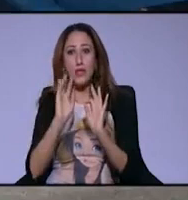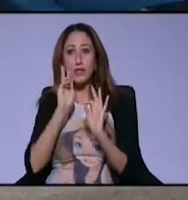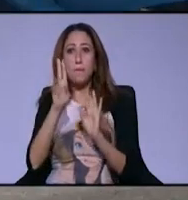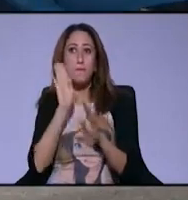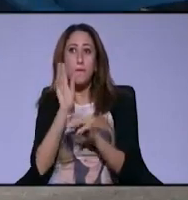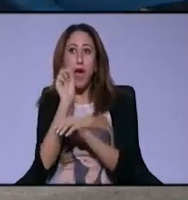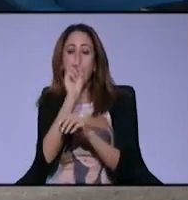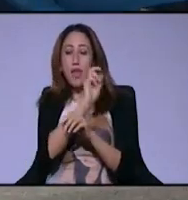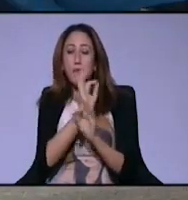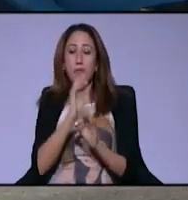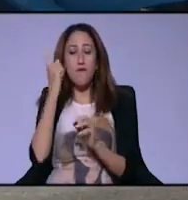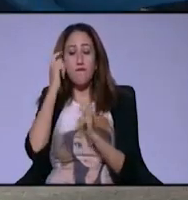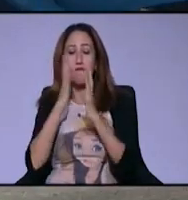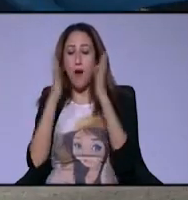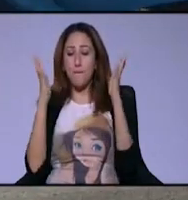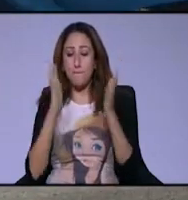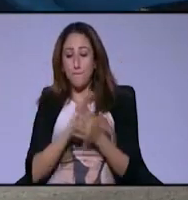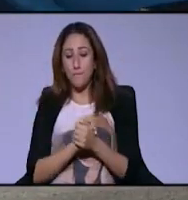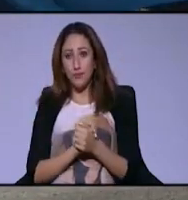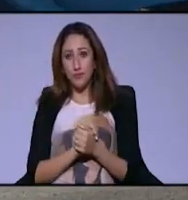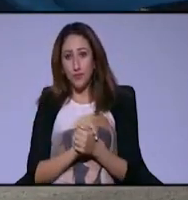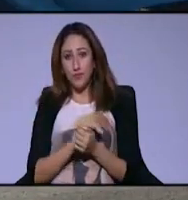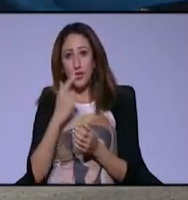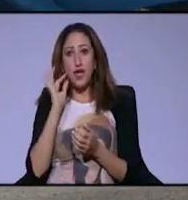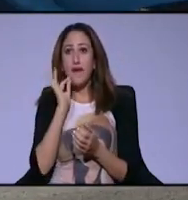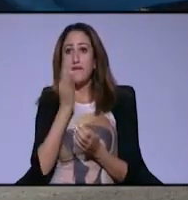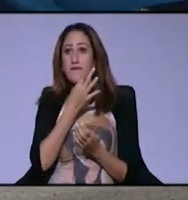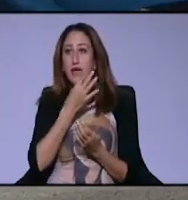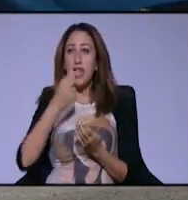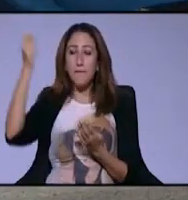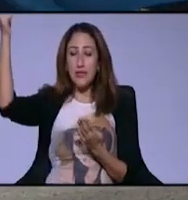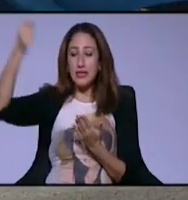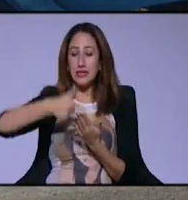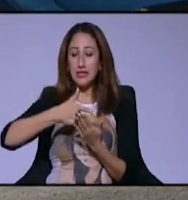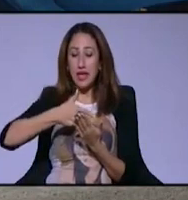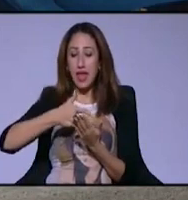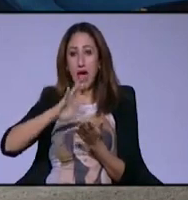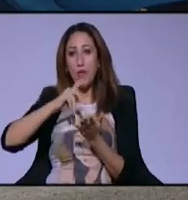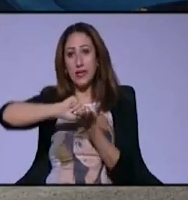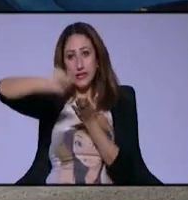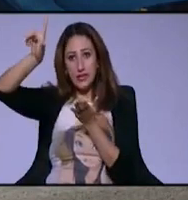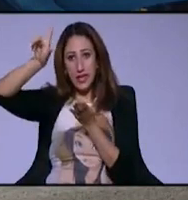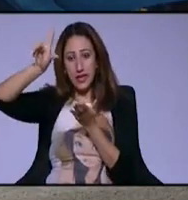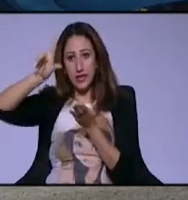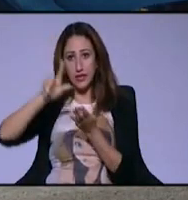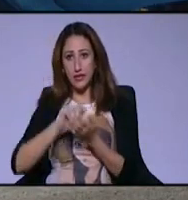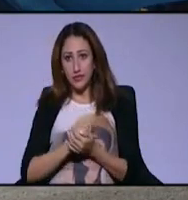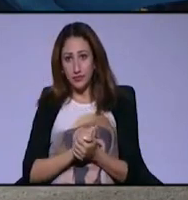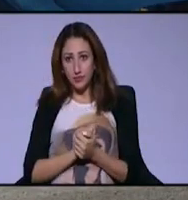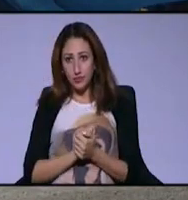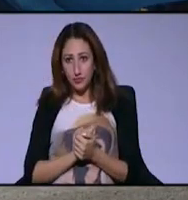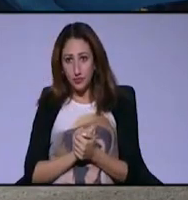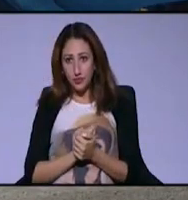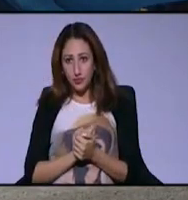لكن أمثال هذه الأعمال وفيلم زي فيلم الرسالة، شوف حضرتك ازاي بقي على مدى كم عقد من